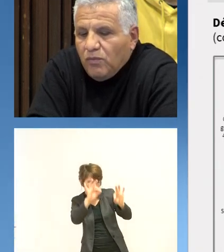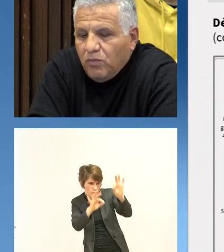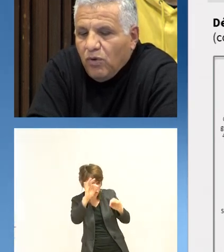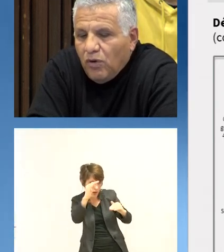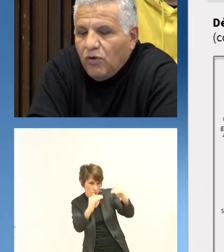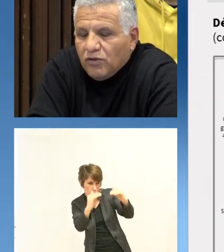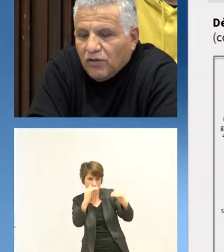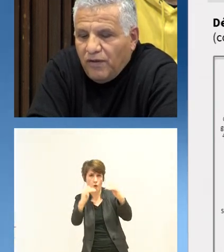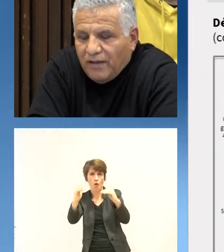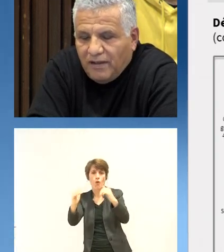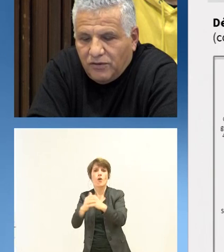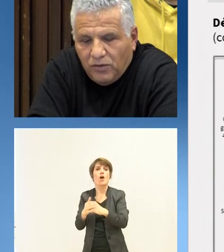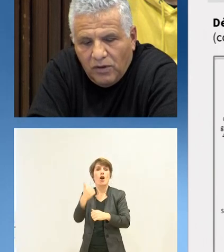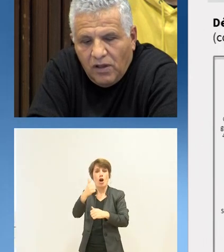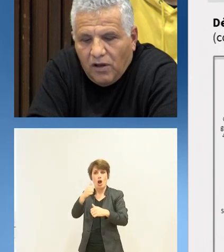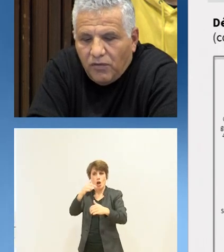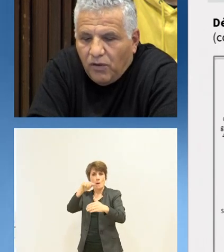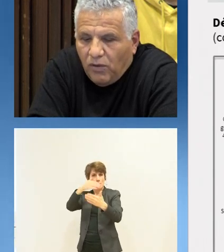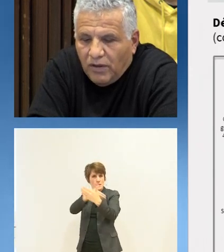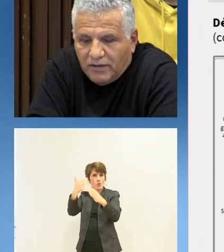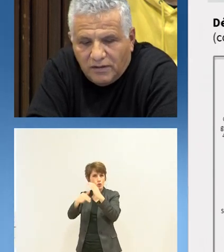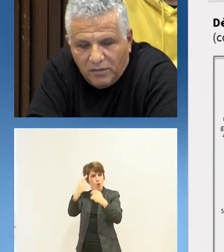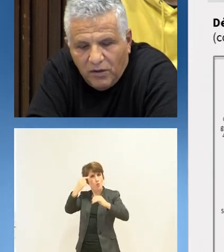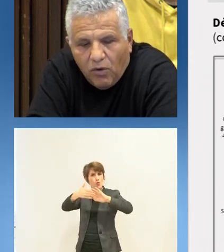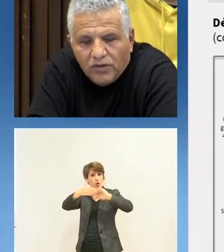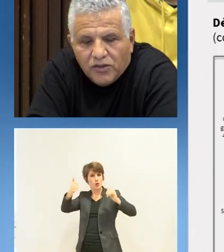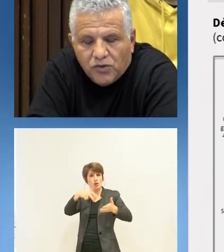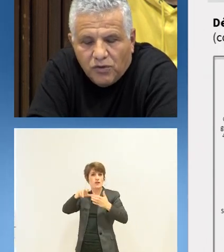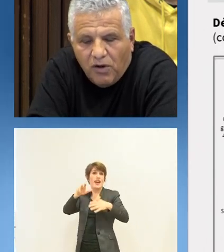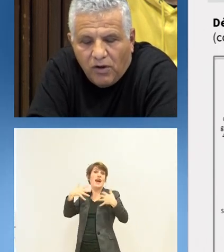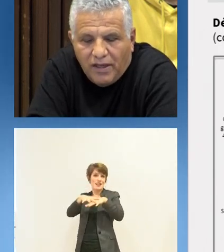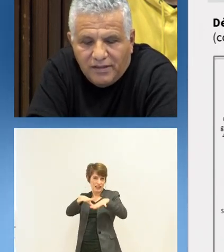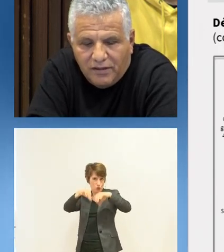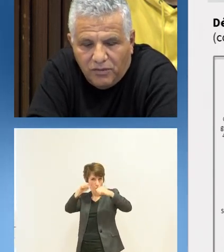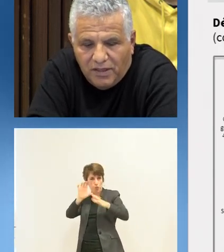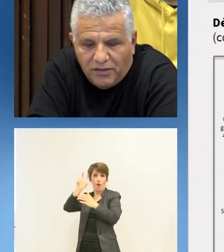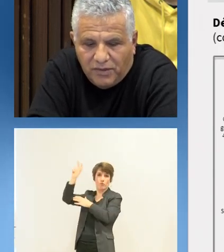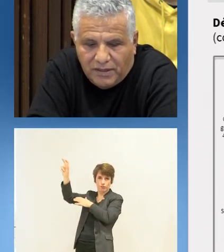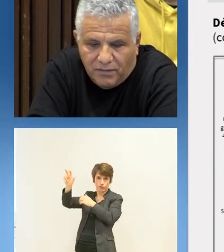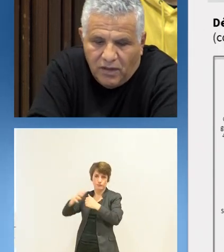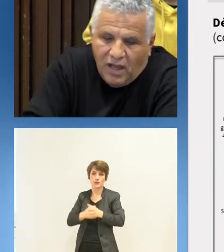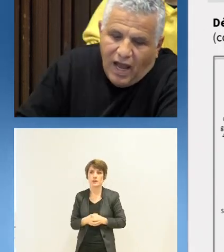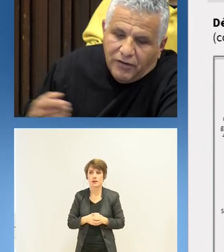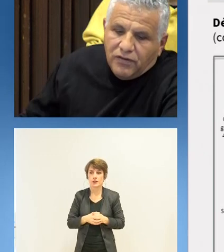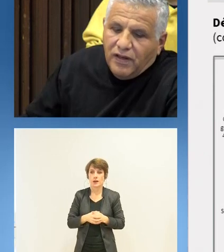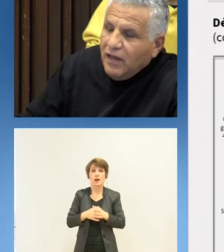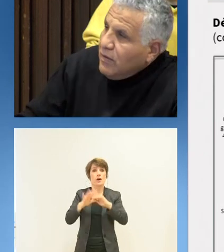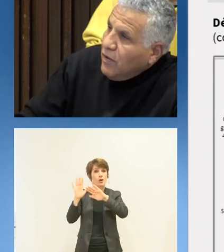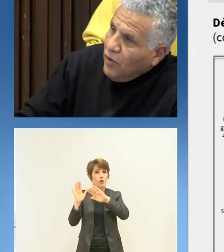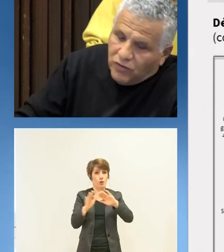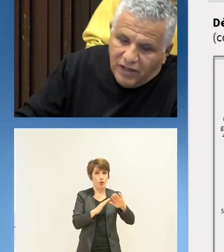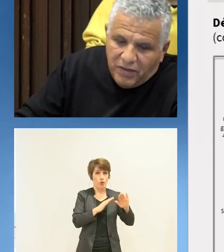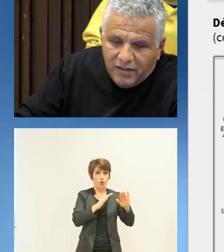pour le transfert insertion et environ 600000 euros d' ajustements réalisés 2018 à noter